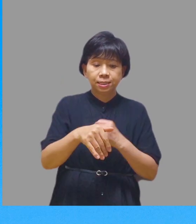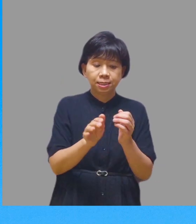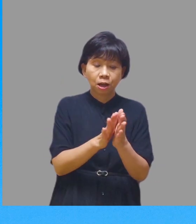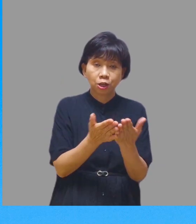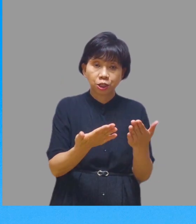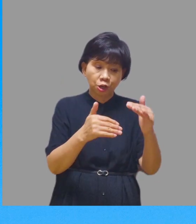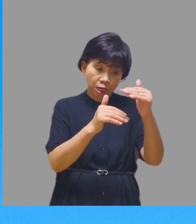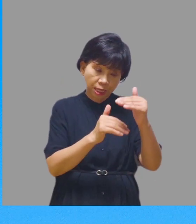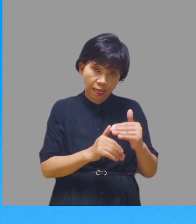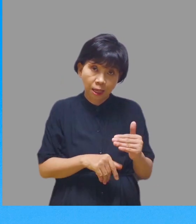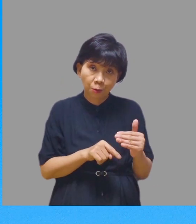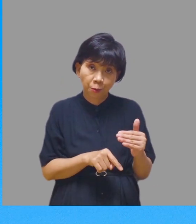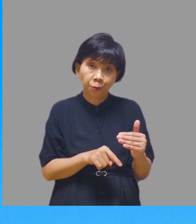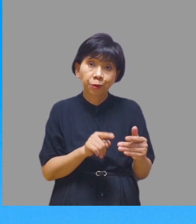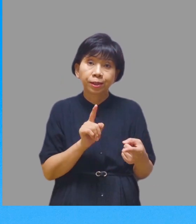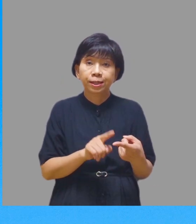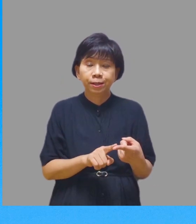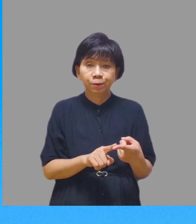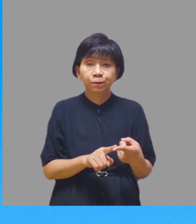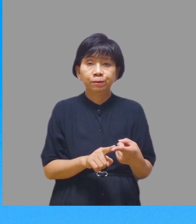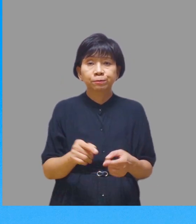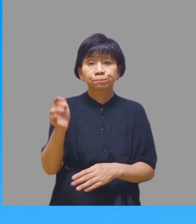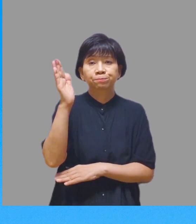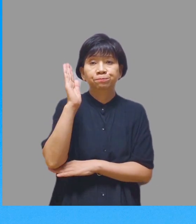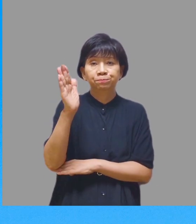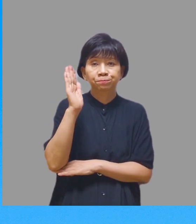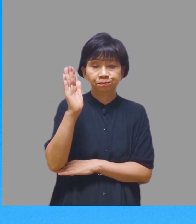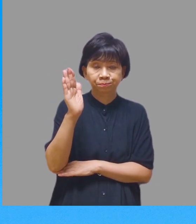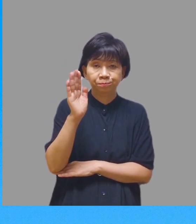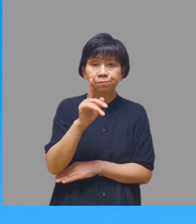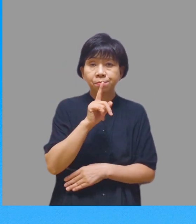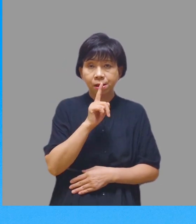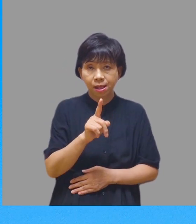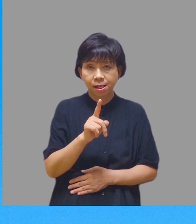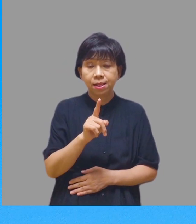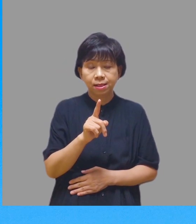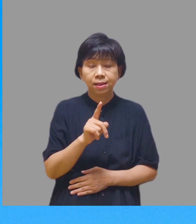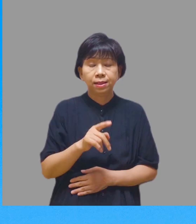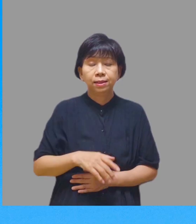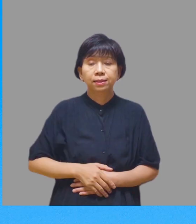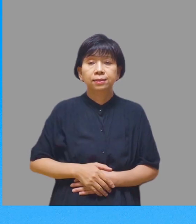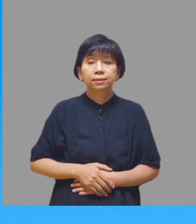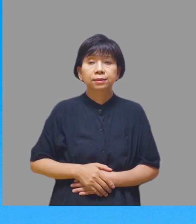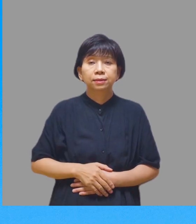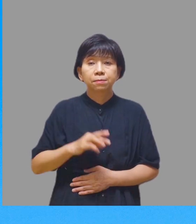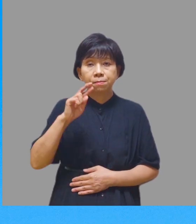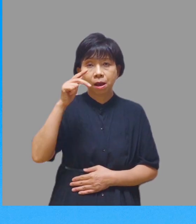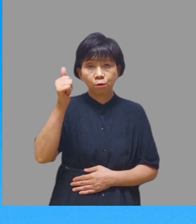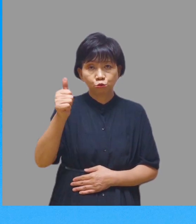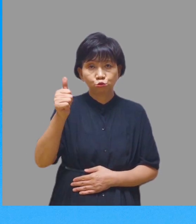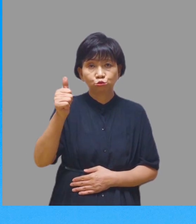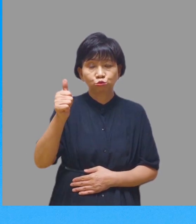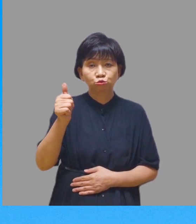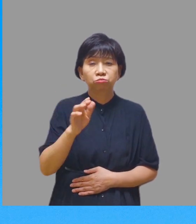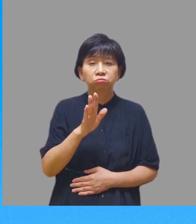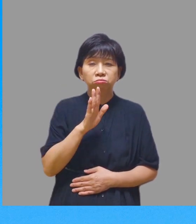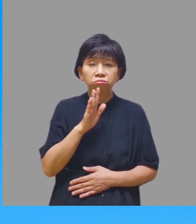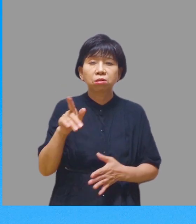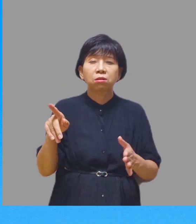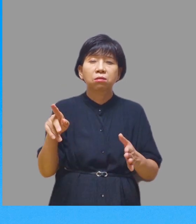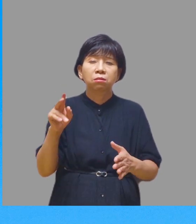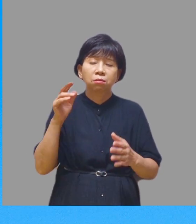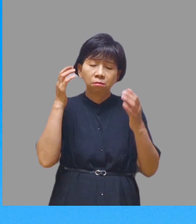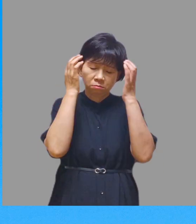있는 내용들, 또 강단에서 선포하시는 그런 말씀들을 들었을 때 사도 바울이 얼마나